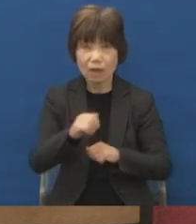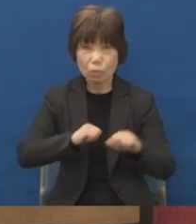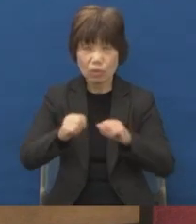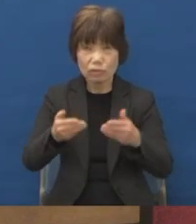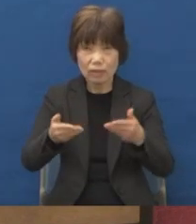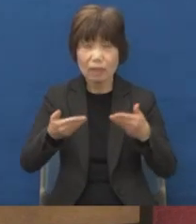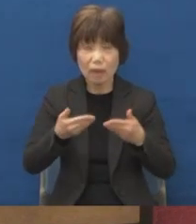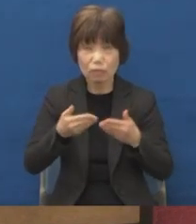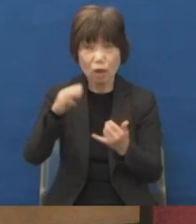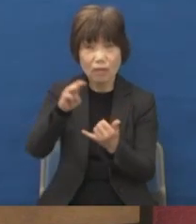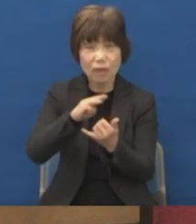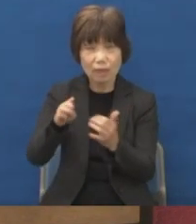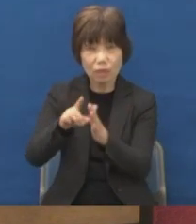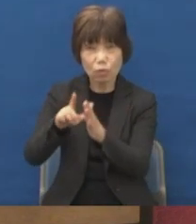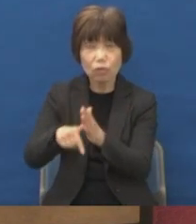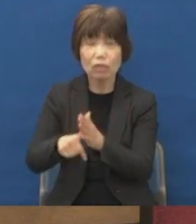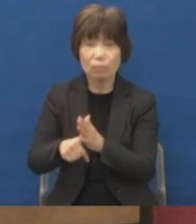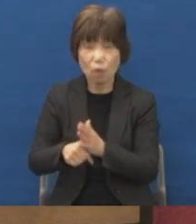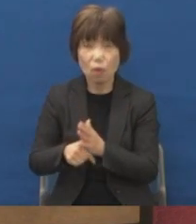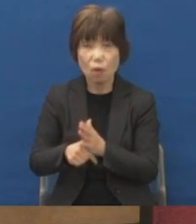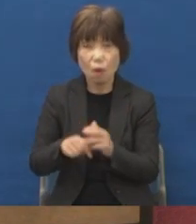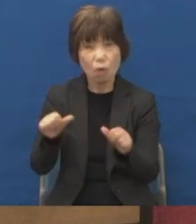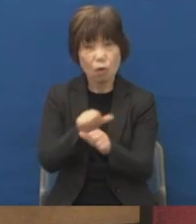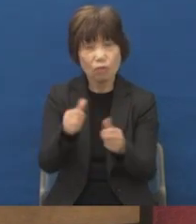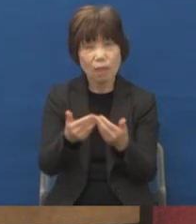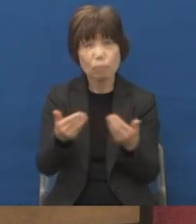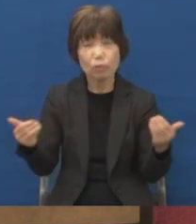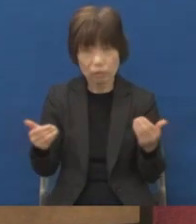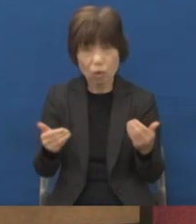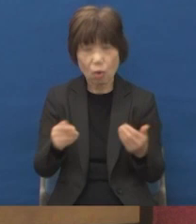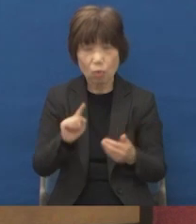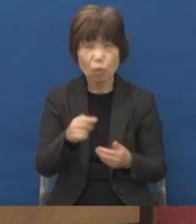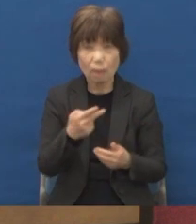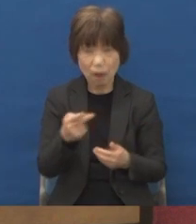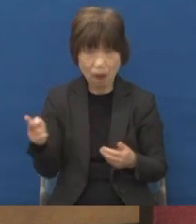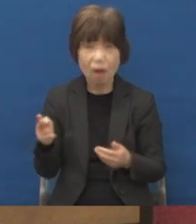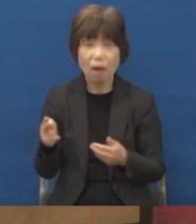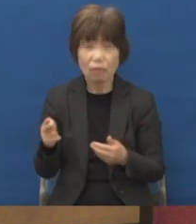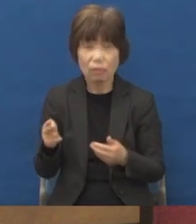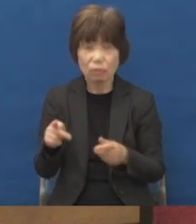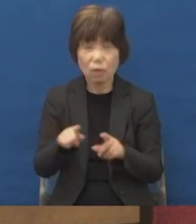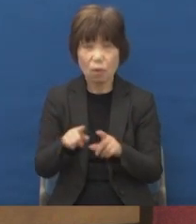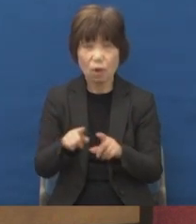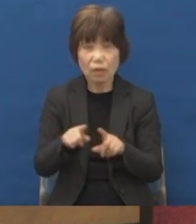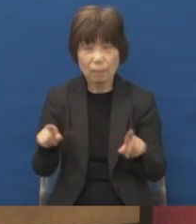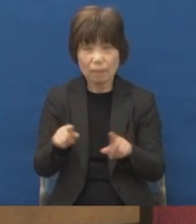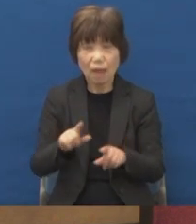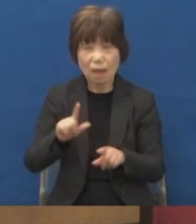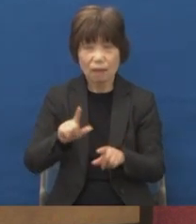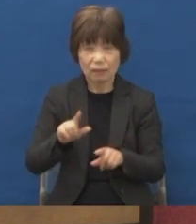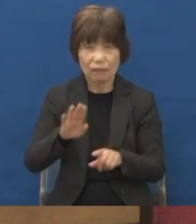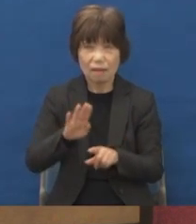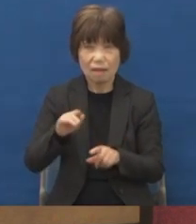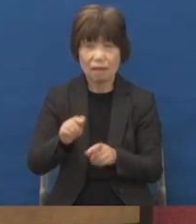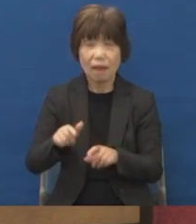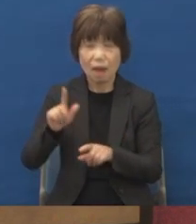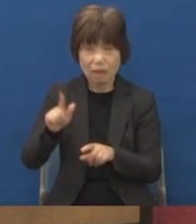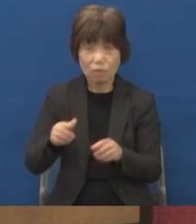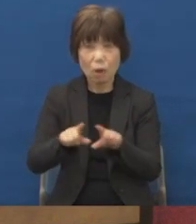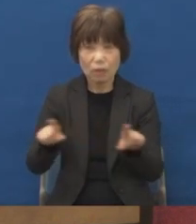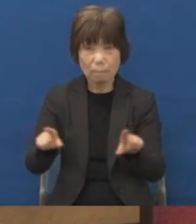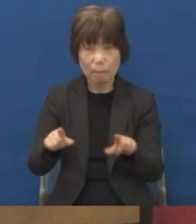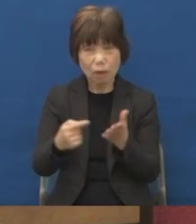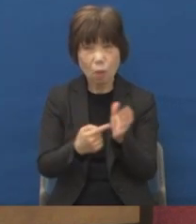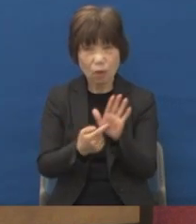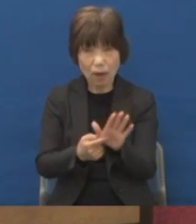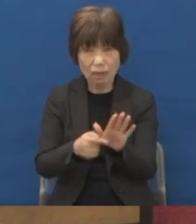えについても、5年ぶりの開催となる、鳥羽けあげの一般公開など、あらゆる機会を活用して、周知に努